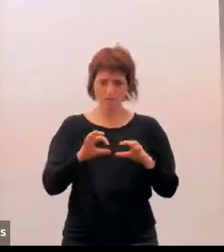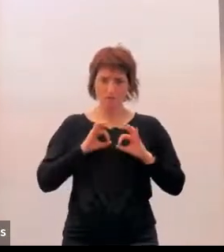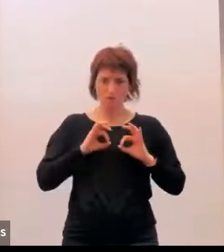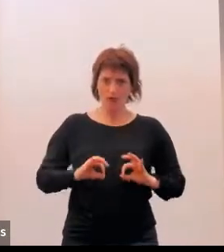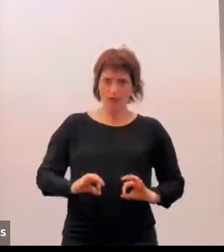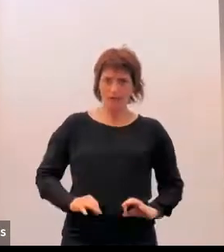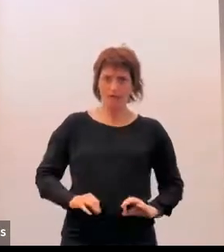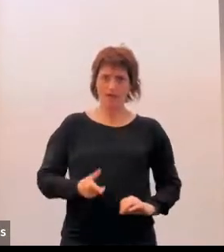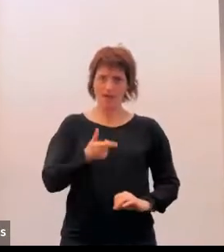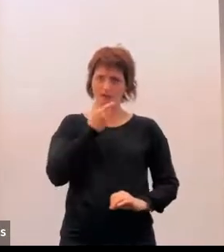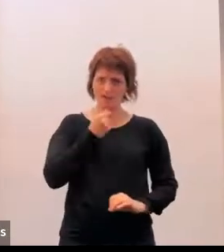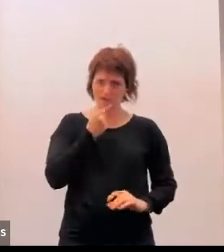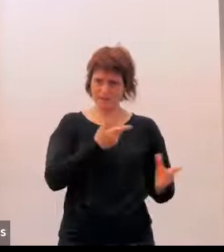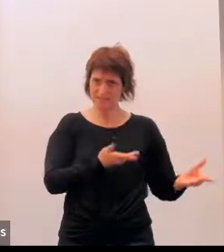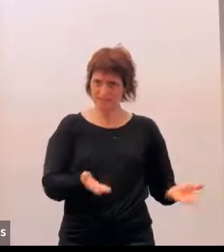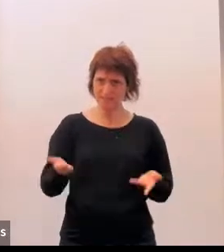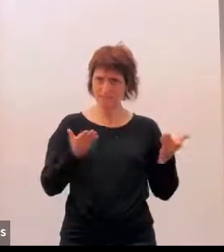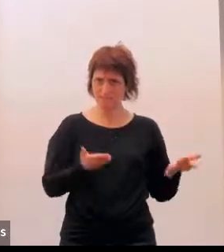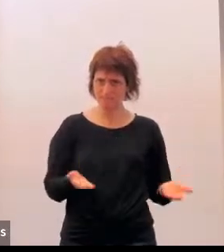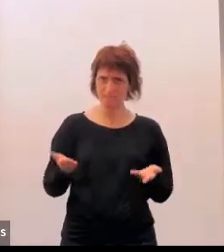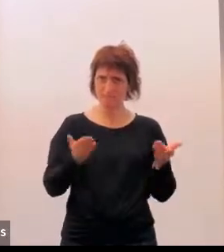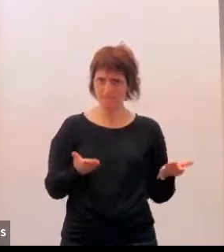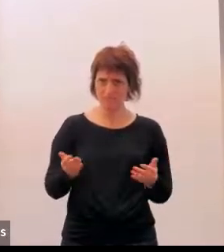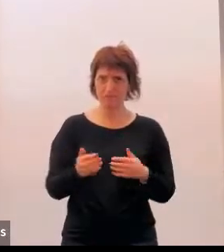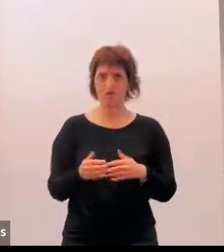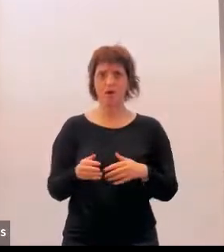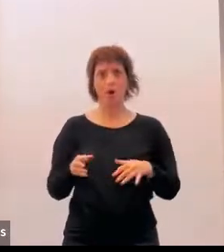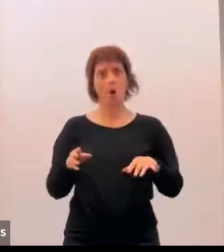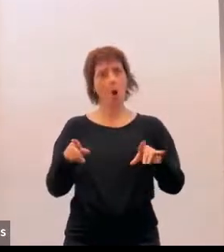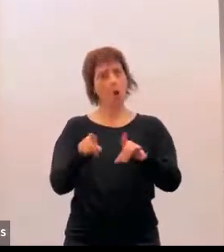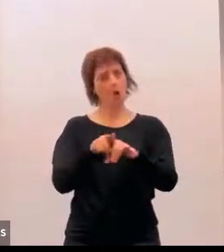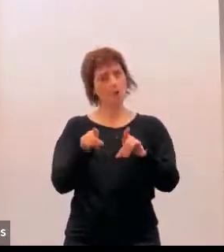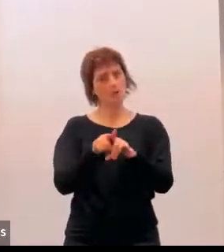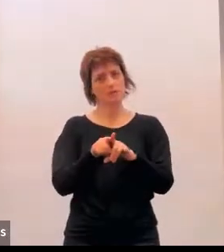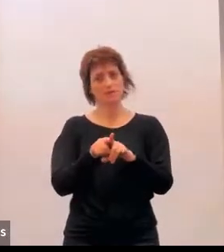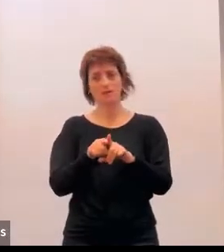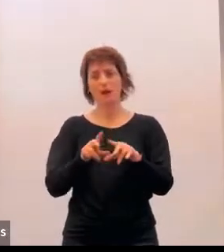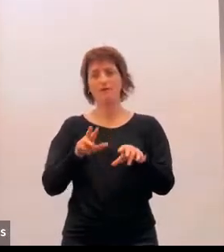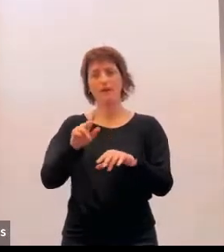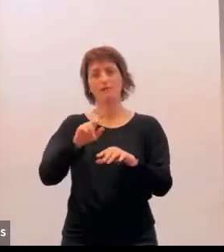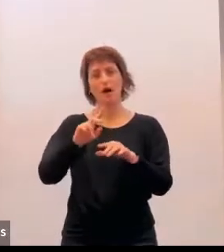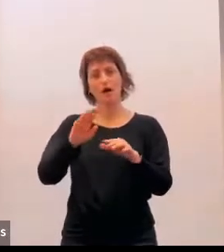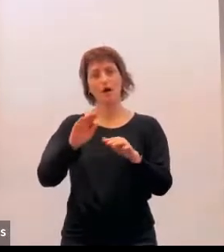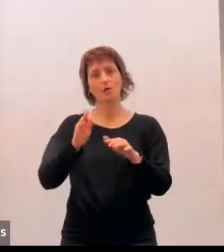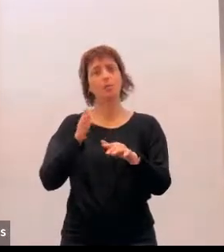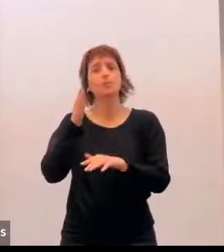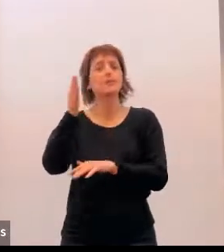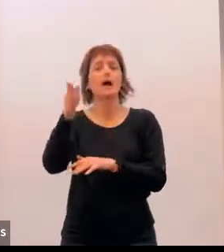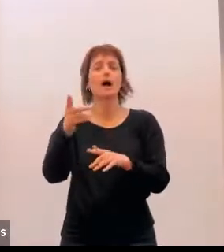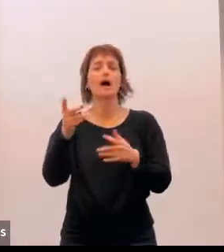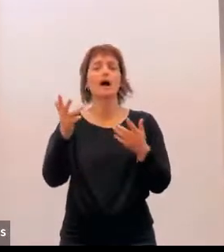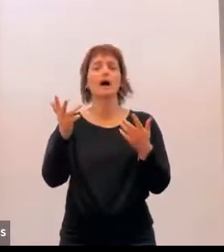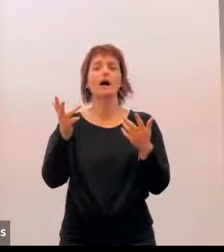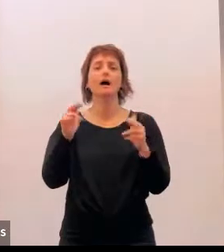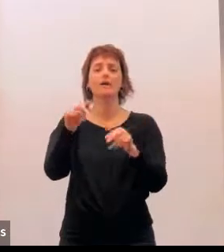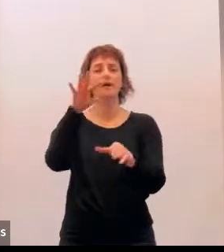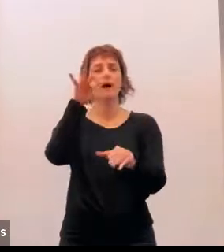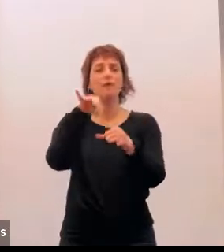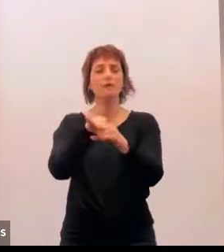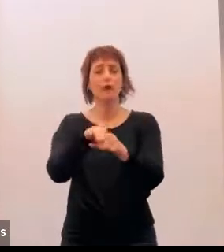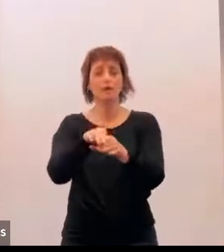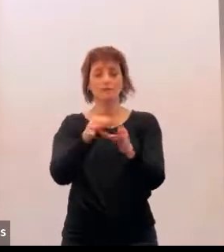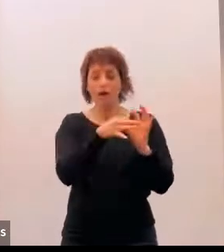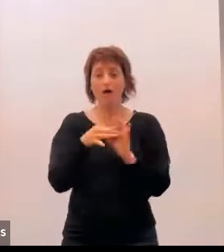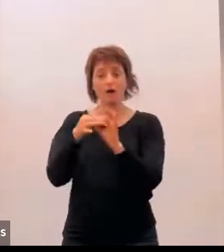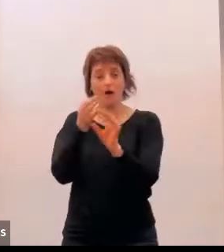plus facilitée possible. Il y a des délibérations d'ailleurs un peu plus tard qui illustrent ce que je